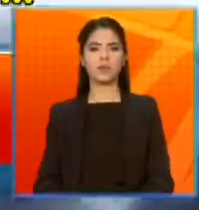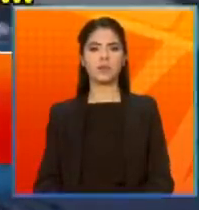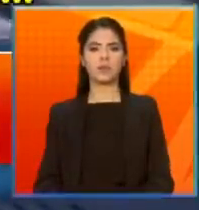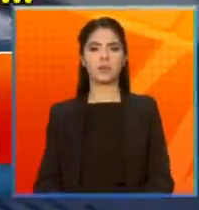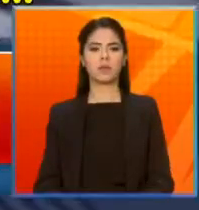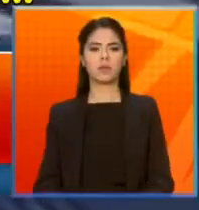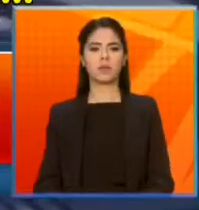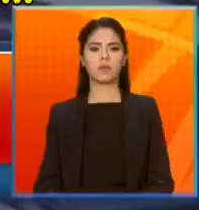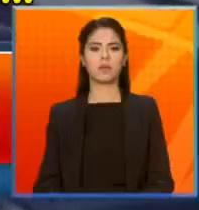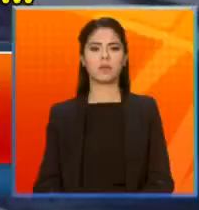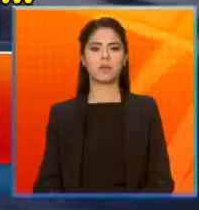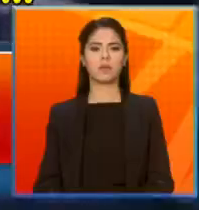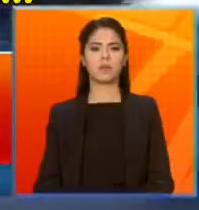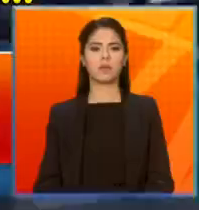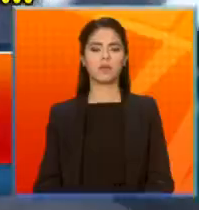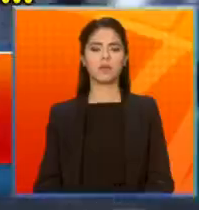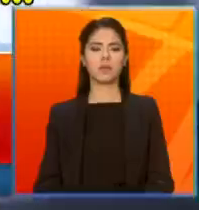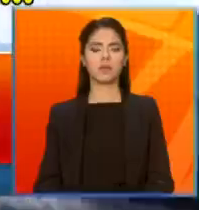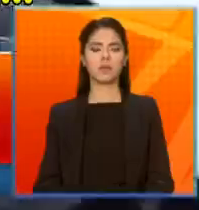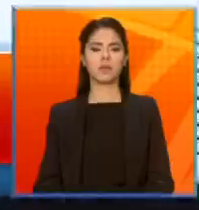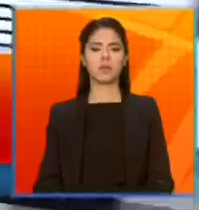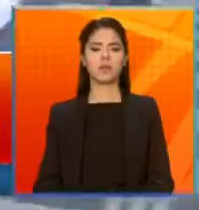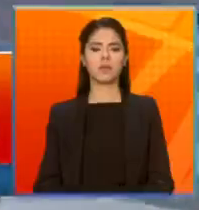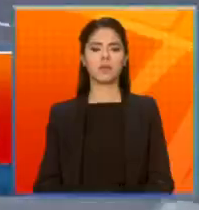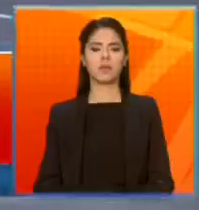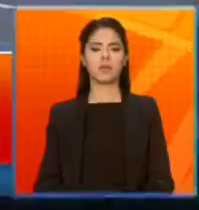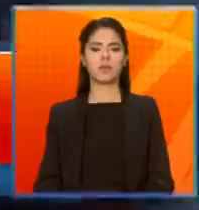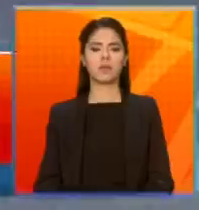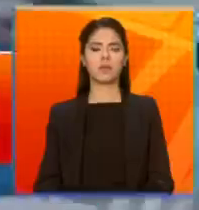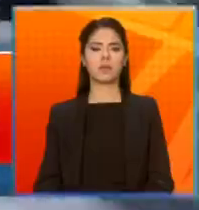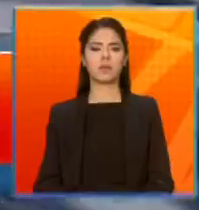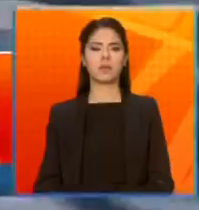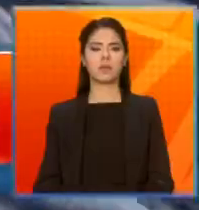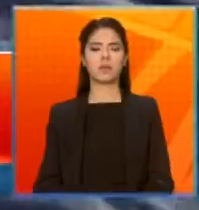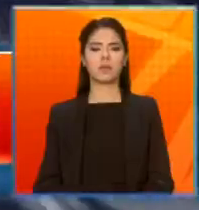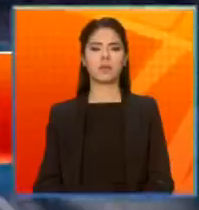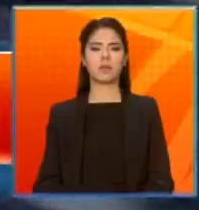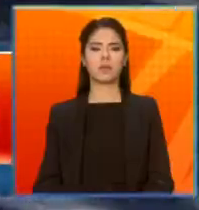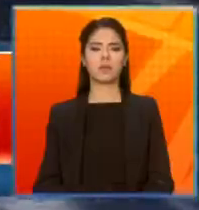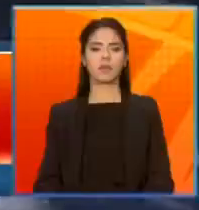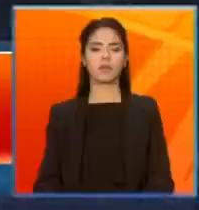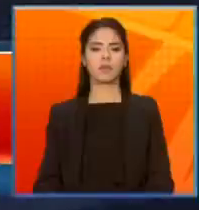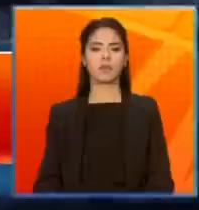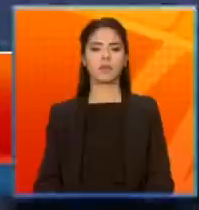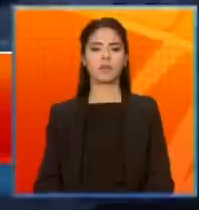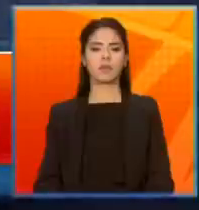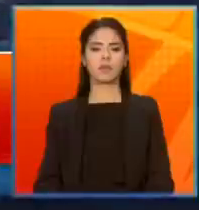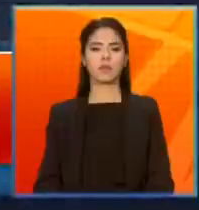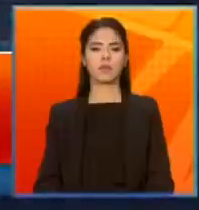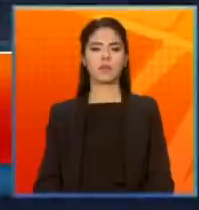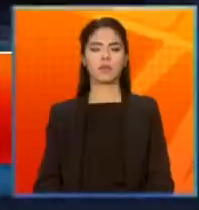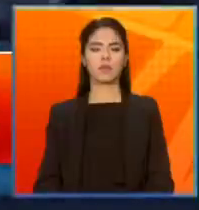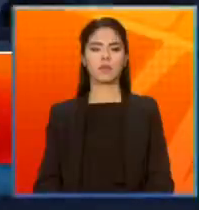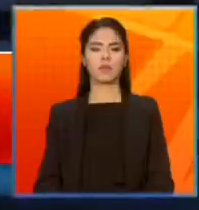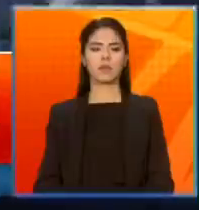Evet, bir tane taksi durdu. Önümden koca bir otobüs hızlı bir şekilde geçti. Hala durmuş durumda değil hiçbir araç. Evet, bir